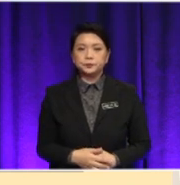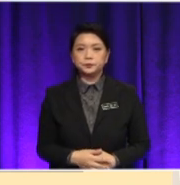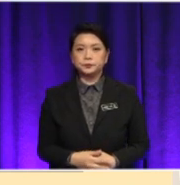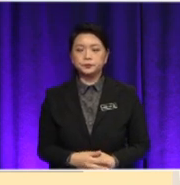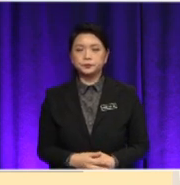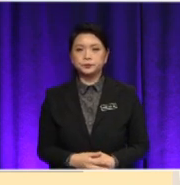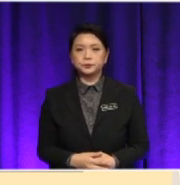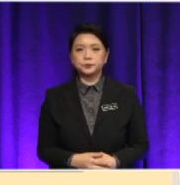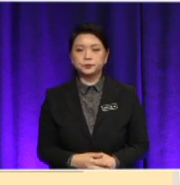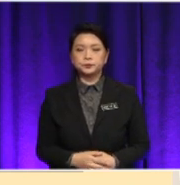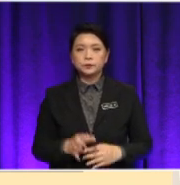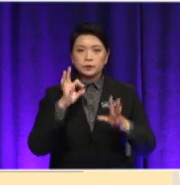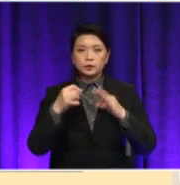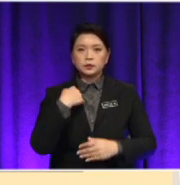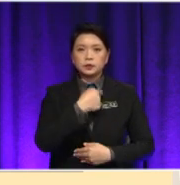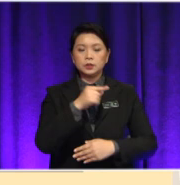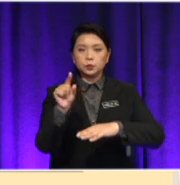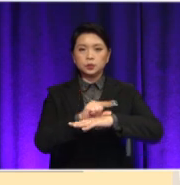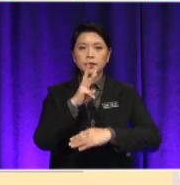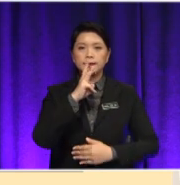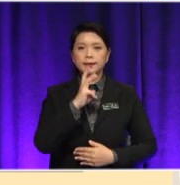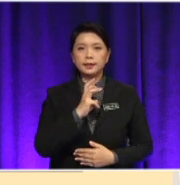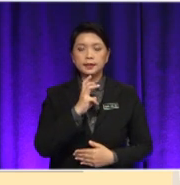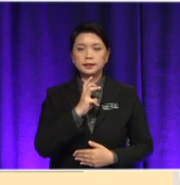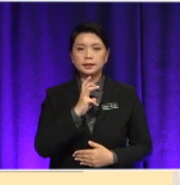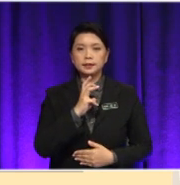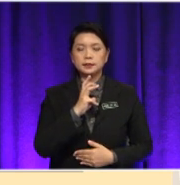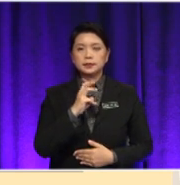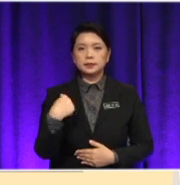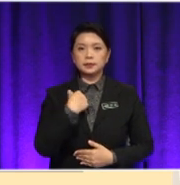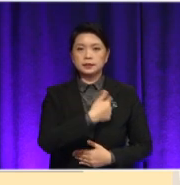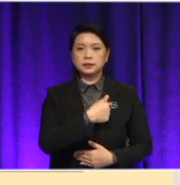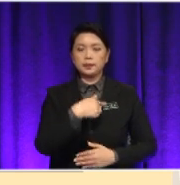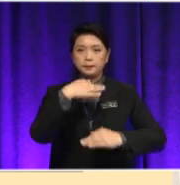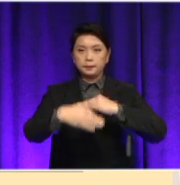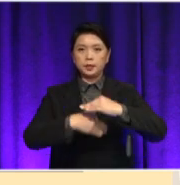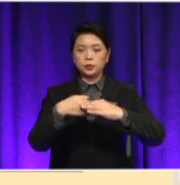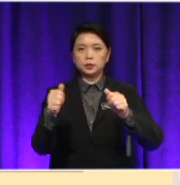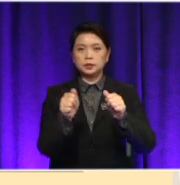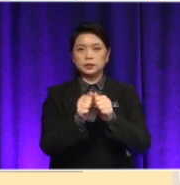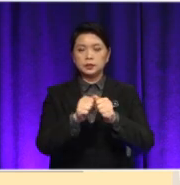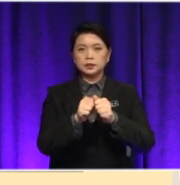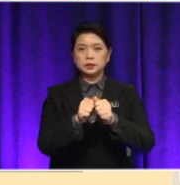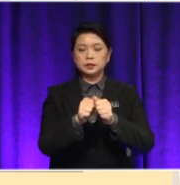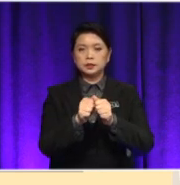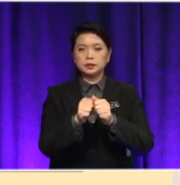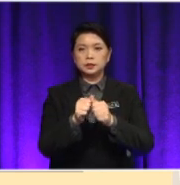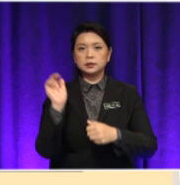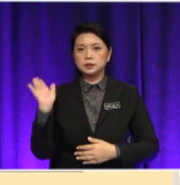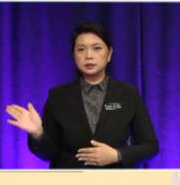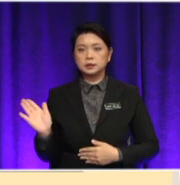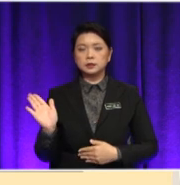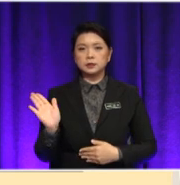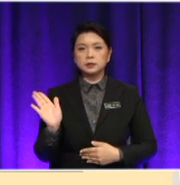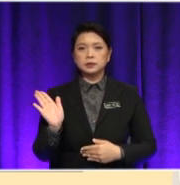ada kita gunakan ais batu yang mana kita balutkan dengan plastik kan? Maksudnya kalau balut sekali. Balut sekali dalam masa